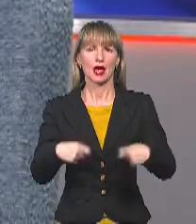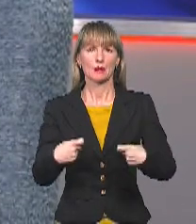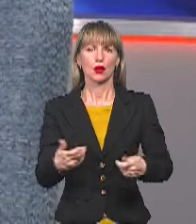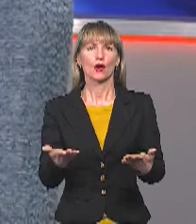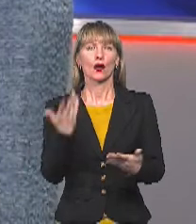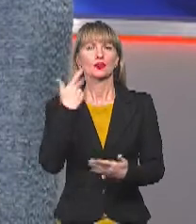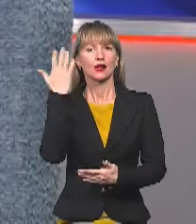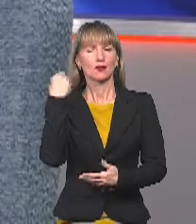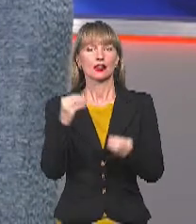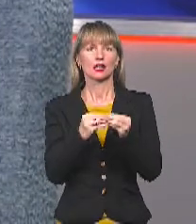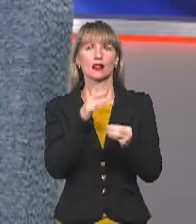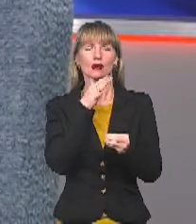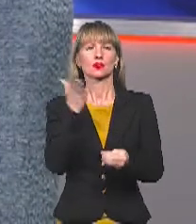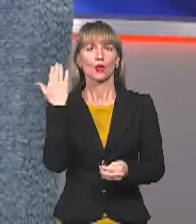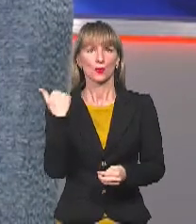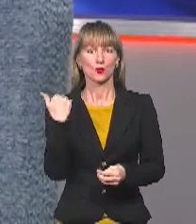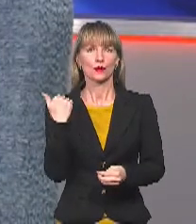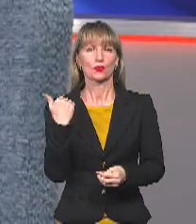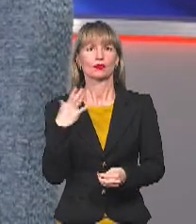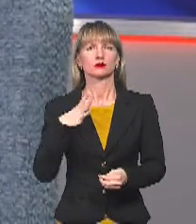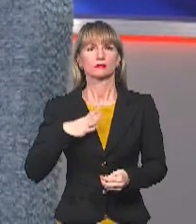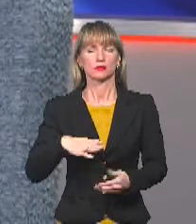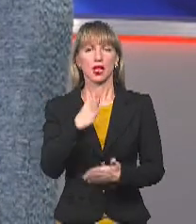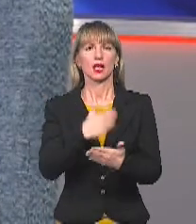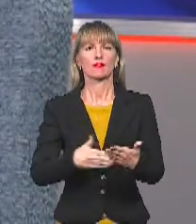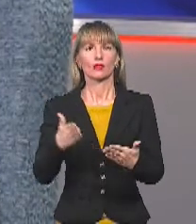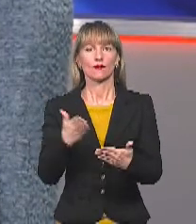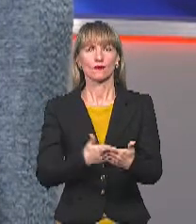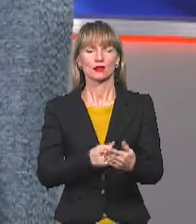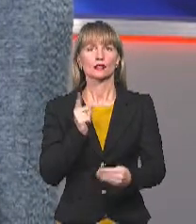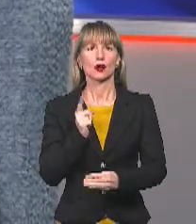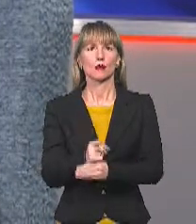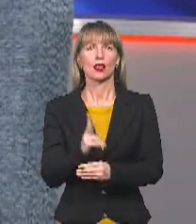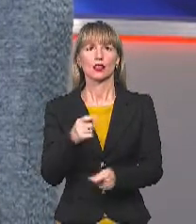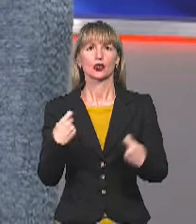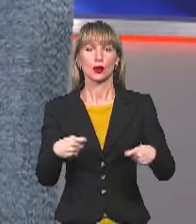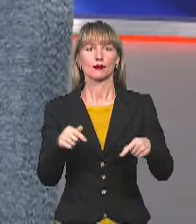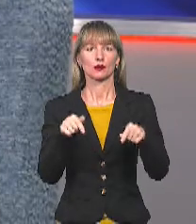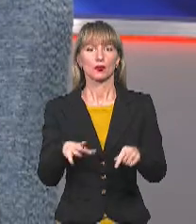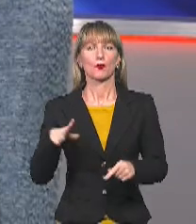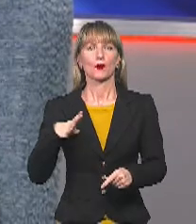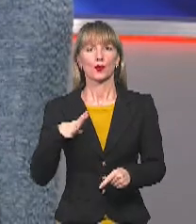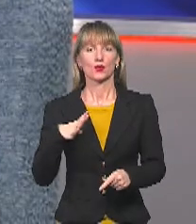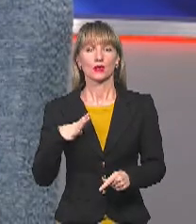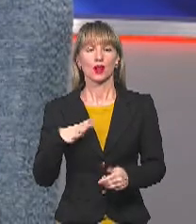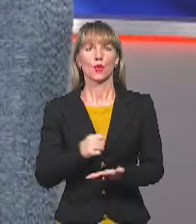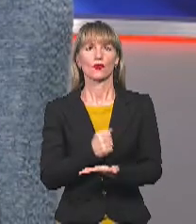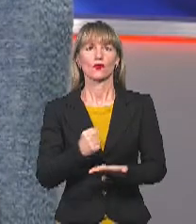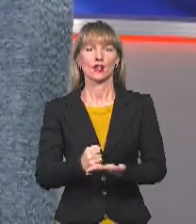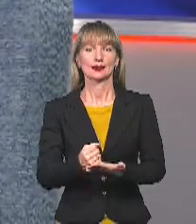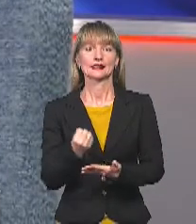давно, десяток років тому, мусять ліквідувати. Заборона на торгівлю тут була